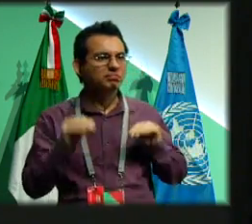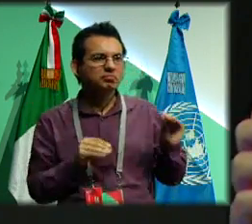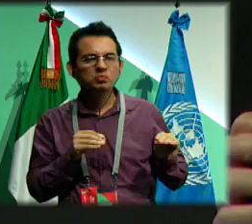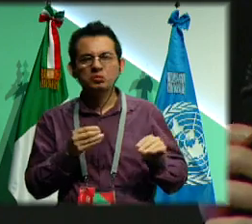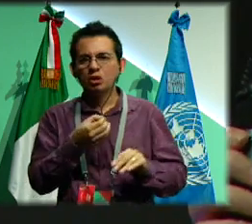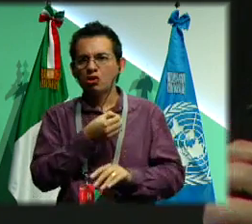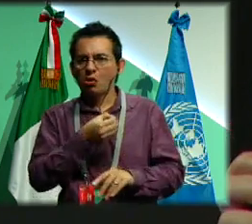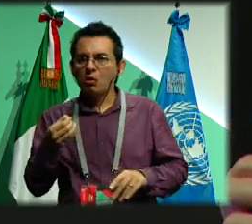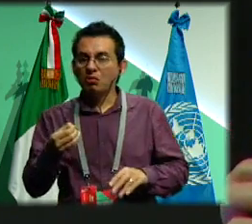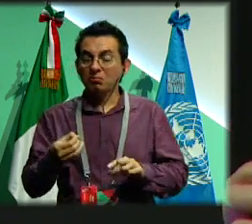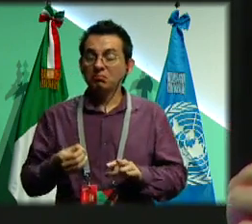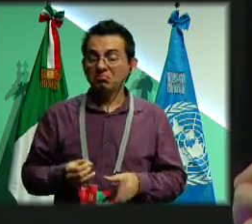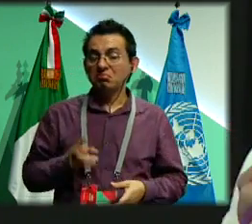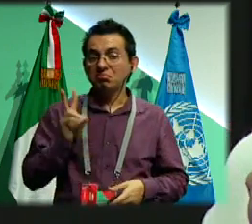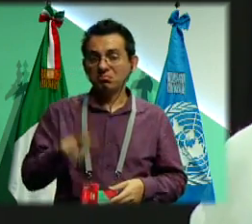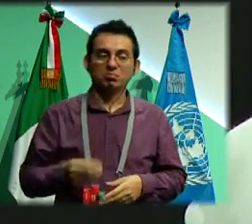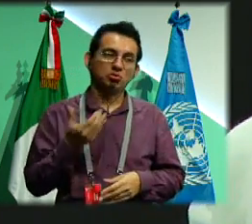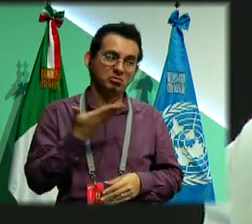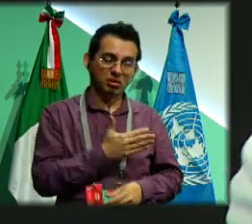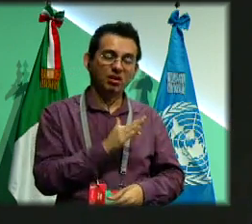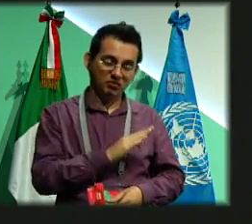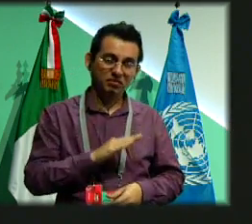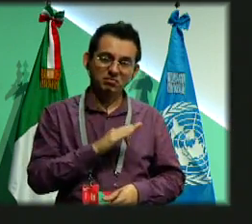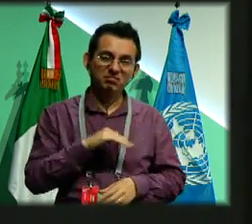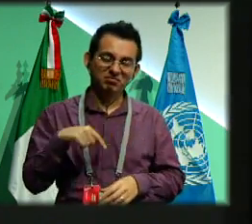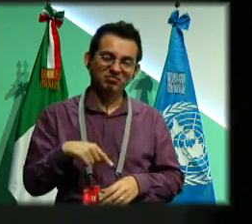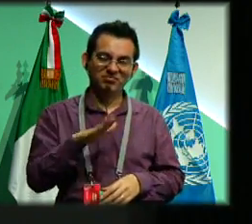de la réunion.